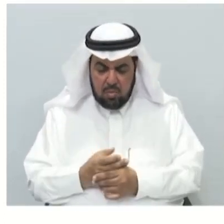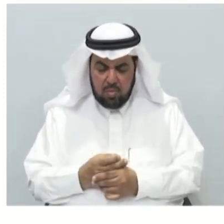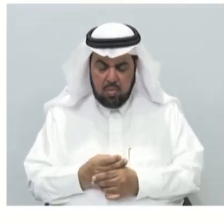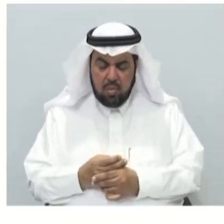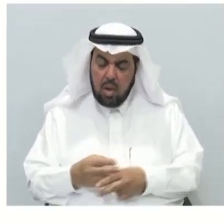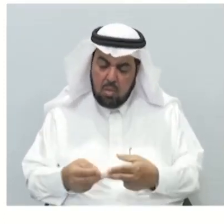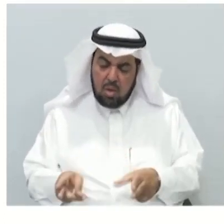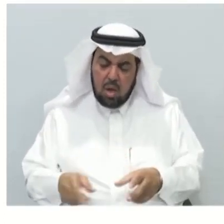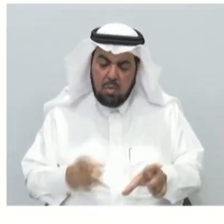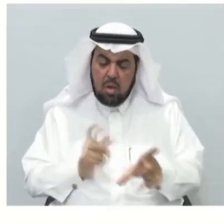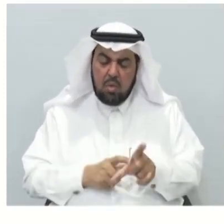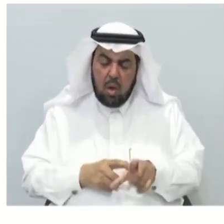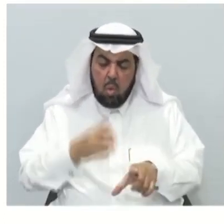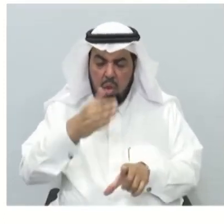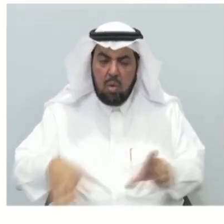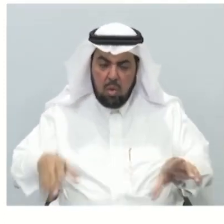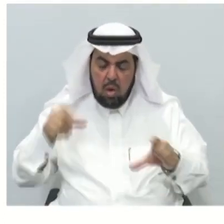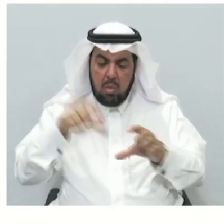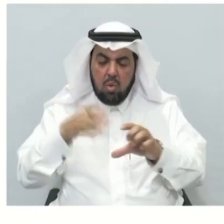زاويتين والضلع المحصور